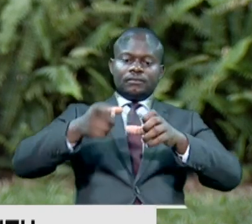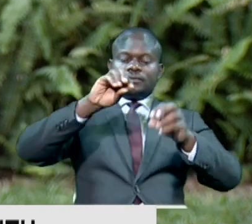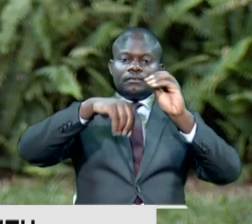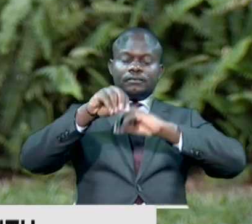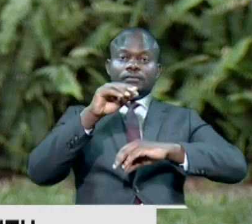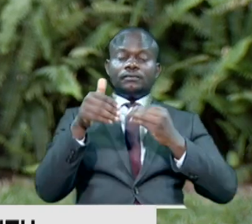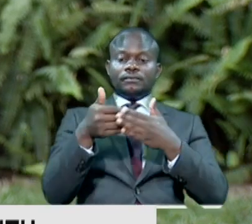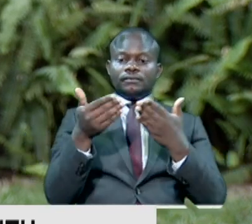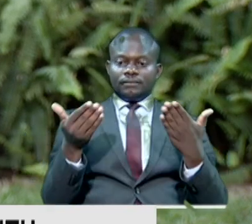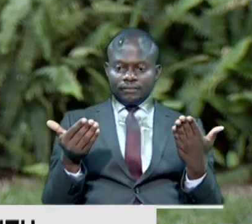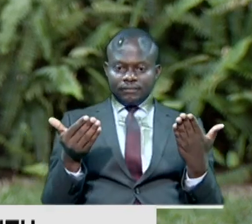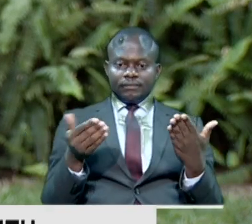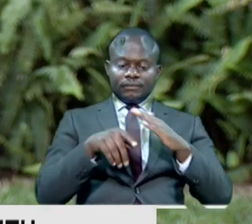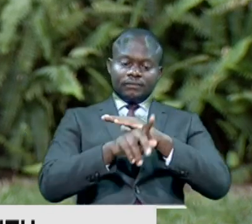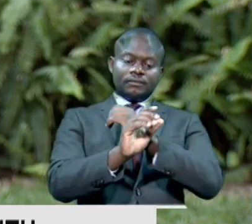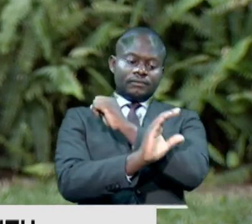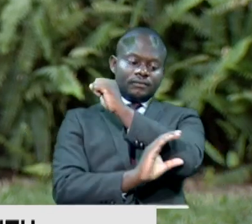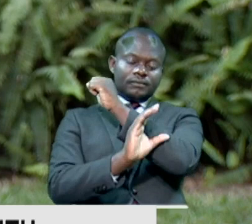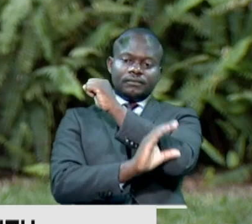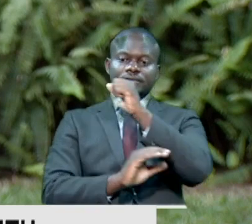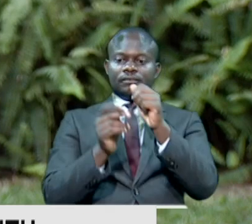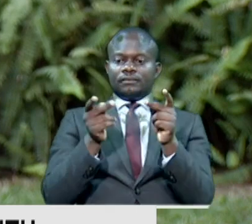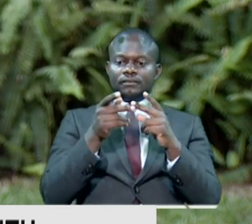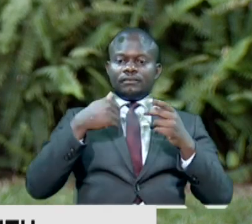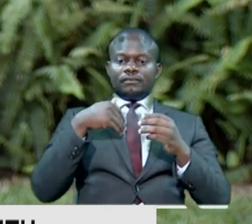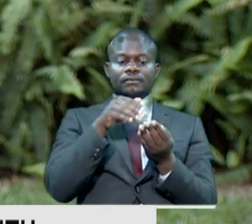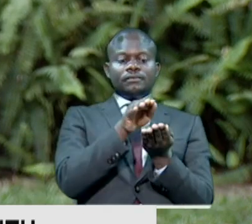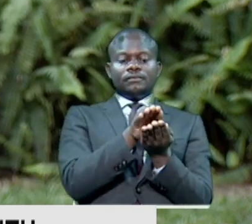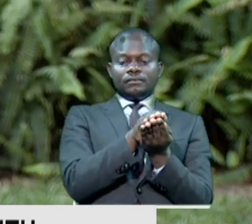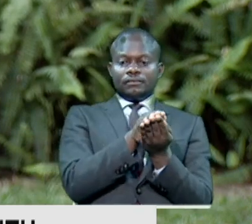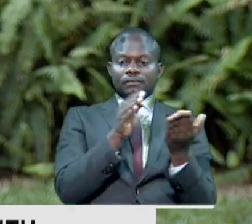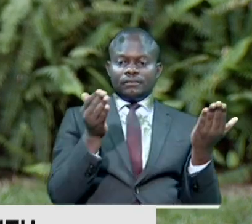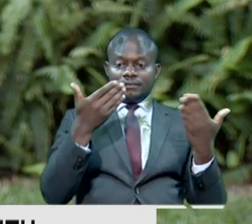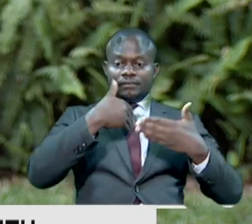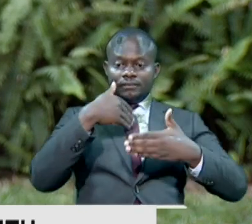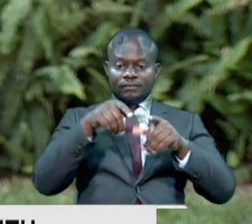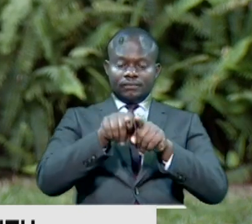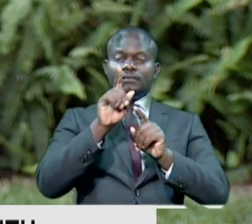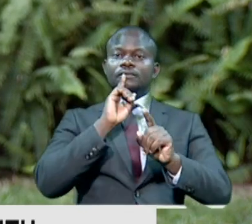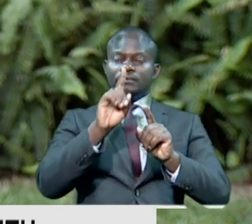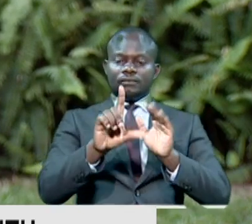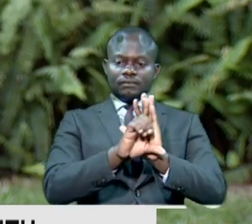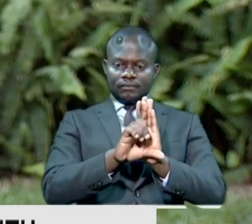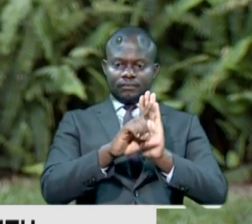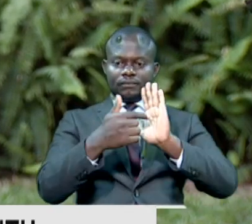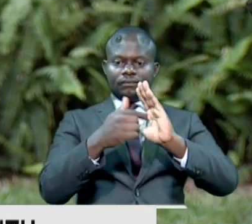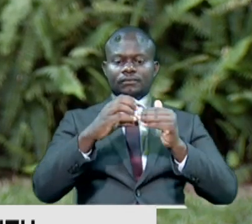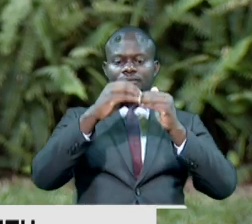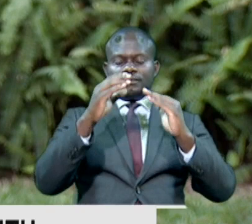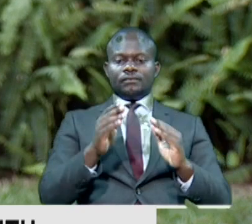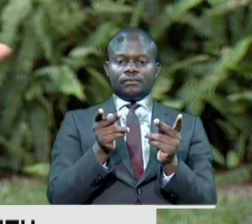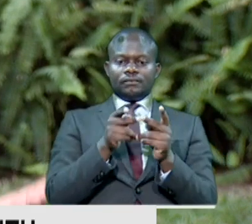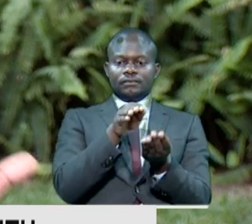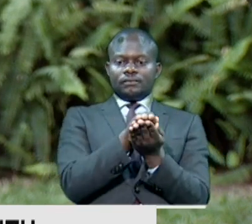musaruro abazinjiza mu gihugu aho bafite ama stock bafite nabo amabwiriza agenga stock